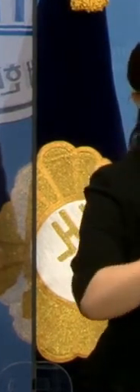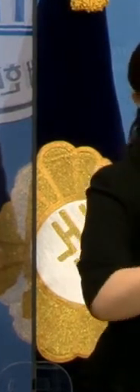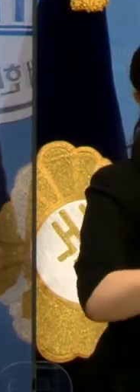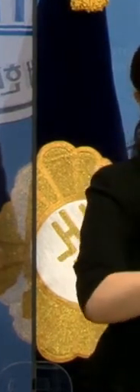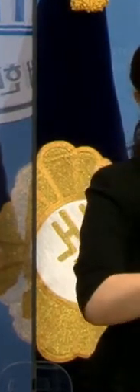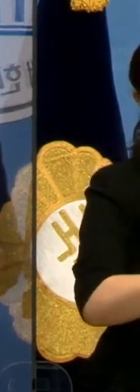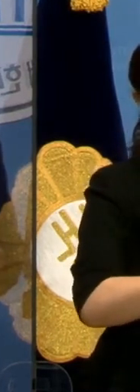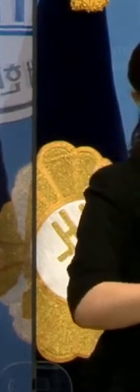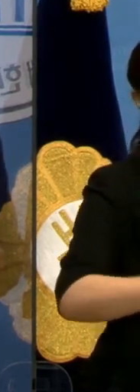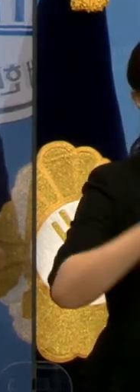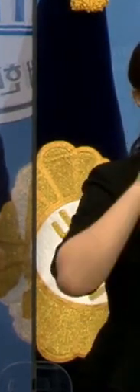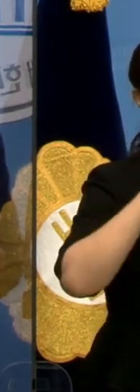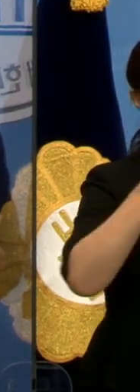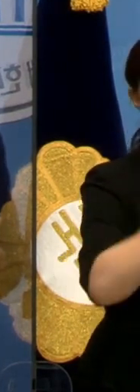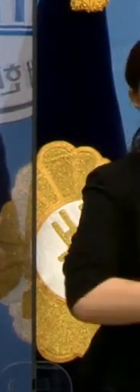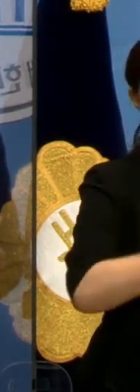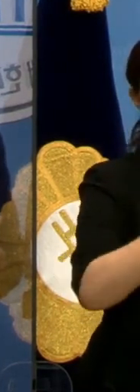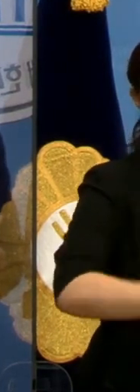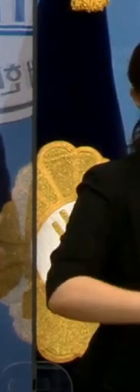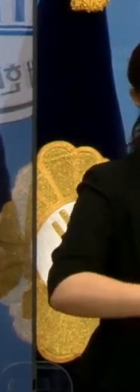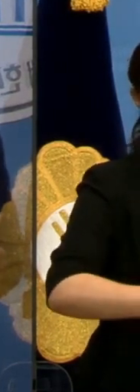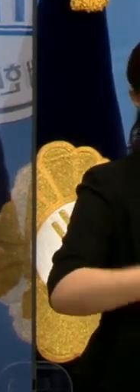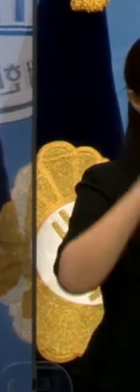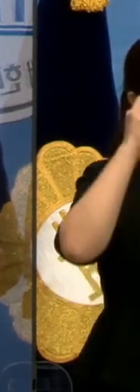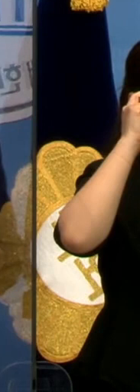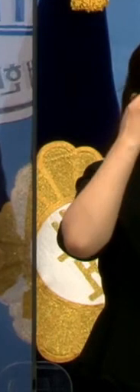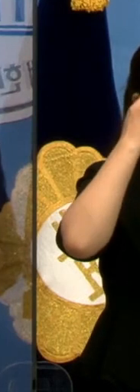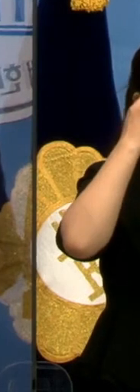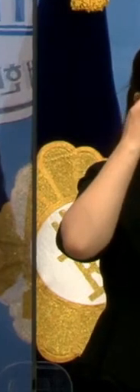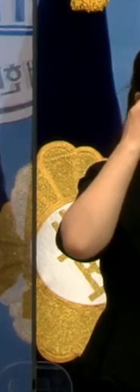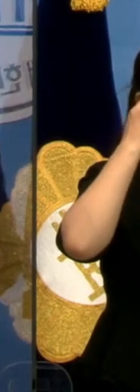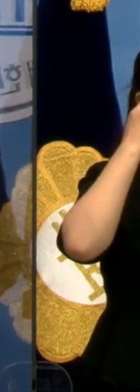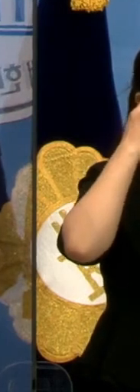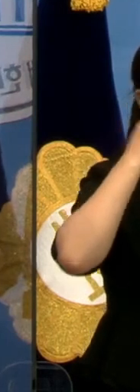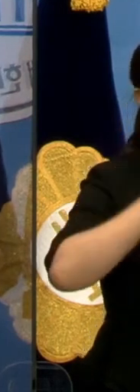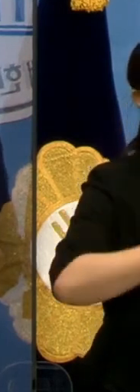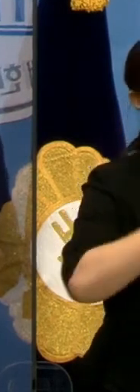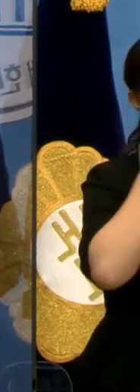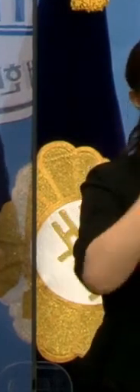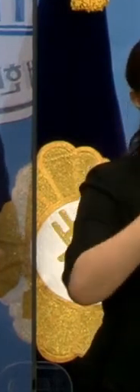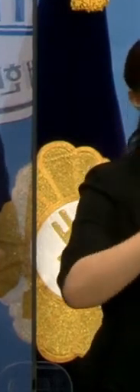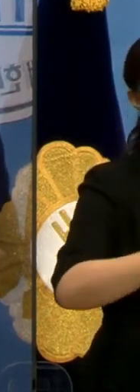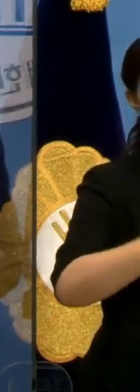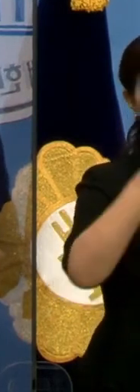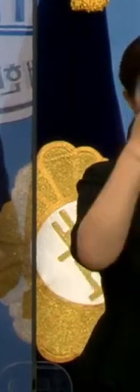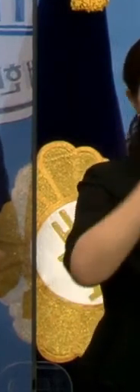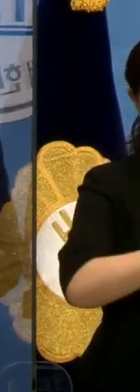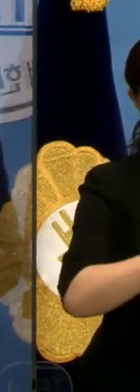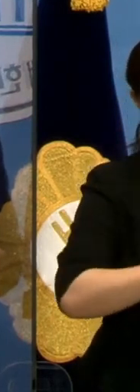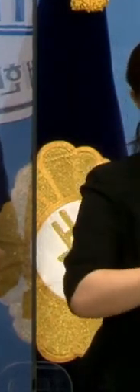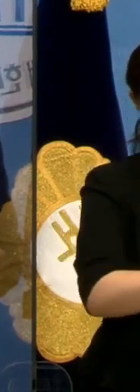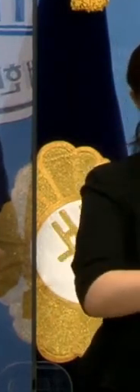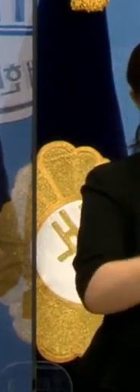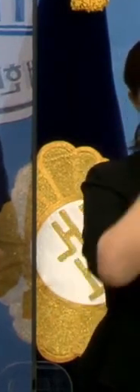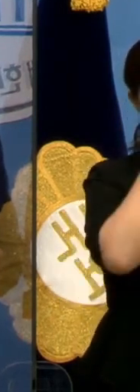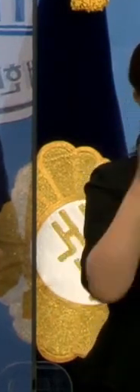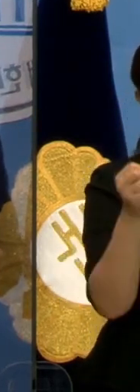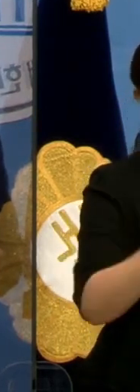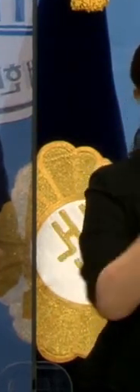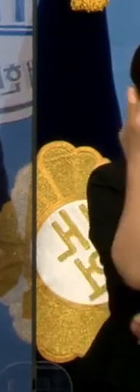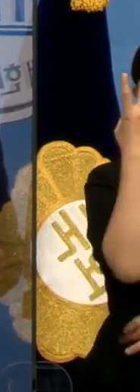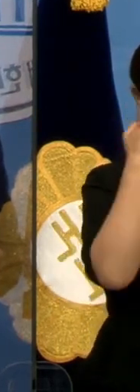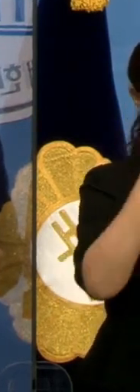실질적으로 뒷받침할 토지 공개념 3법을 대표 발의하는 한편 기본권 강화를 위한 개헌을